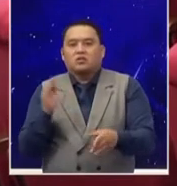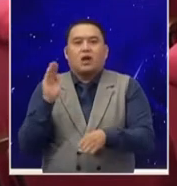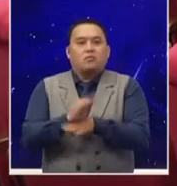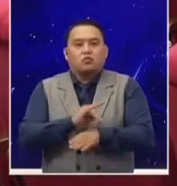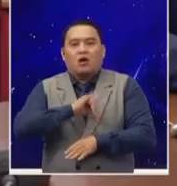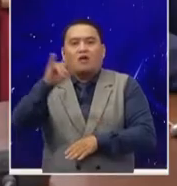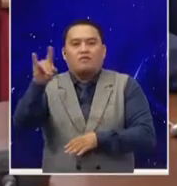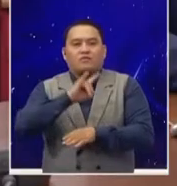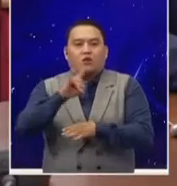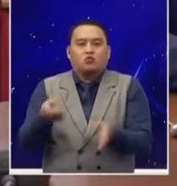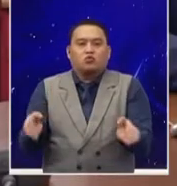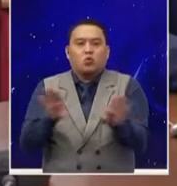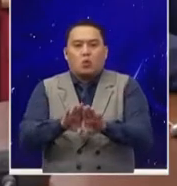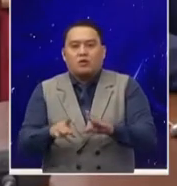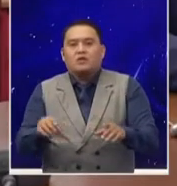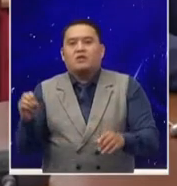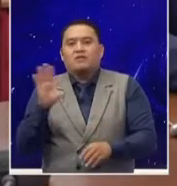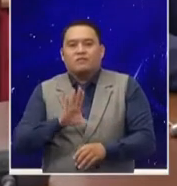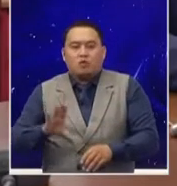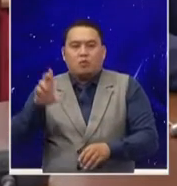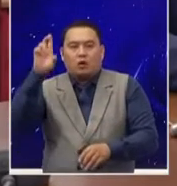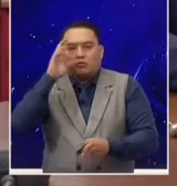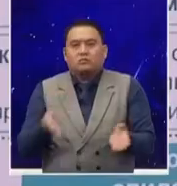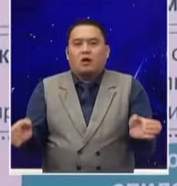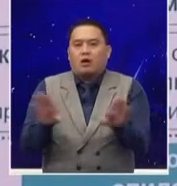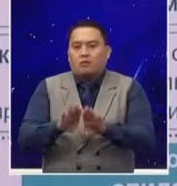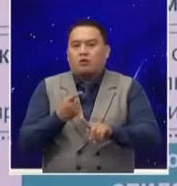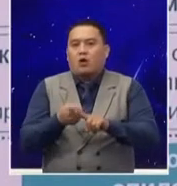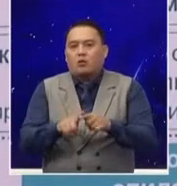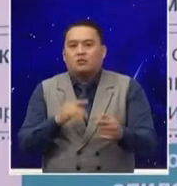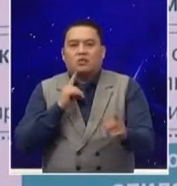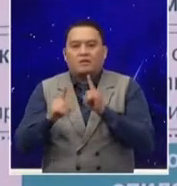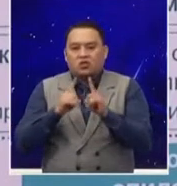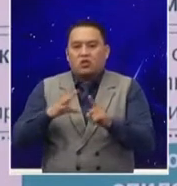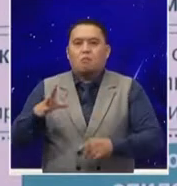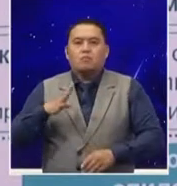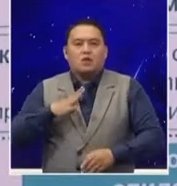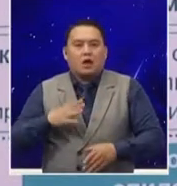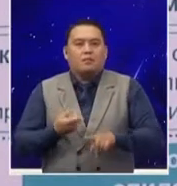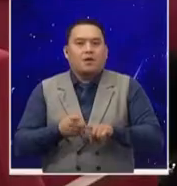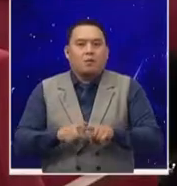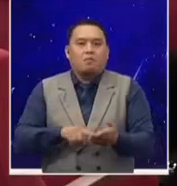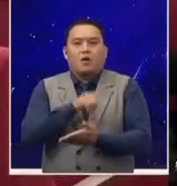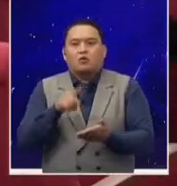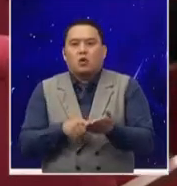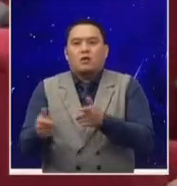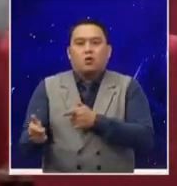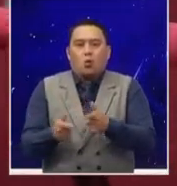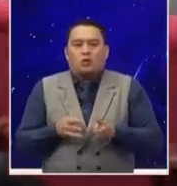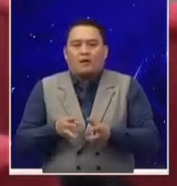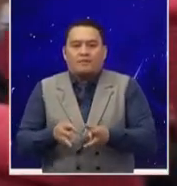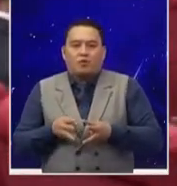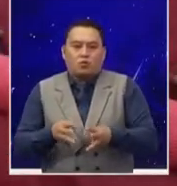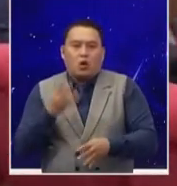дополнительных авиасообщений с другими странами. Одним из вопросов, обсуждаемых на селекторном совещании, была также подготовка к